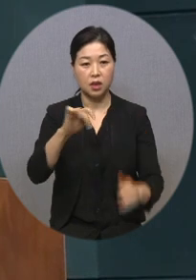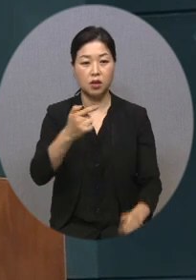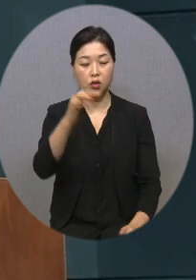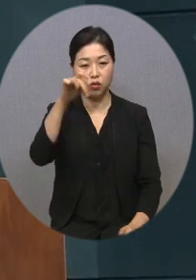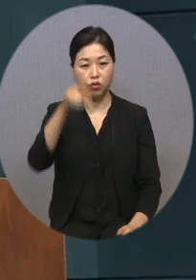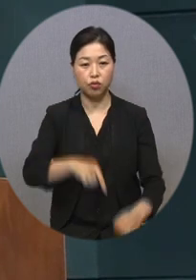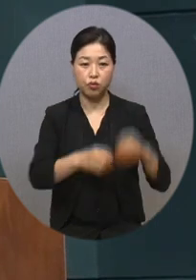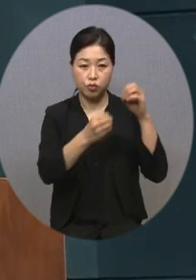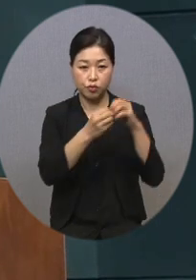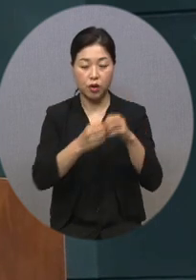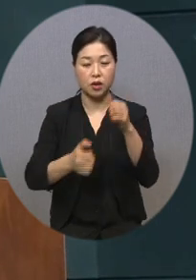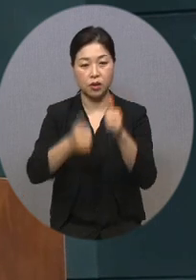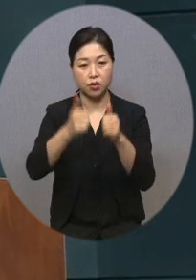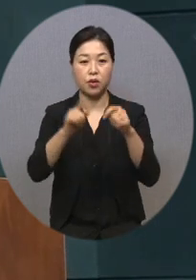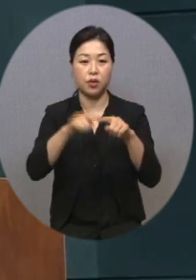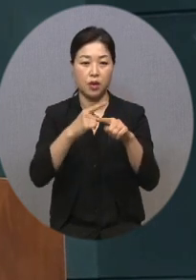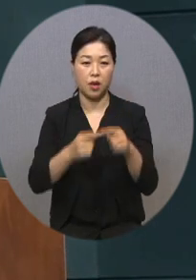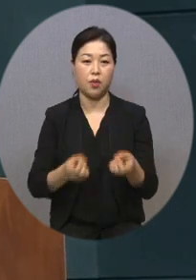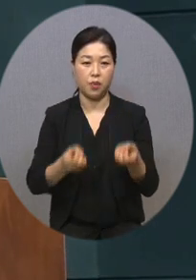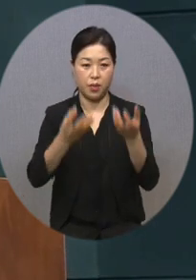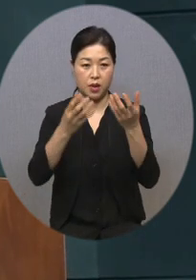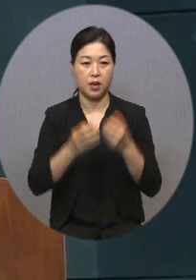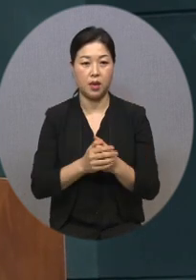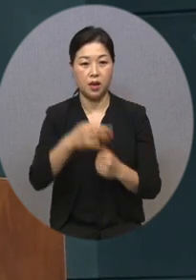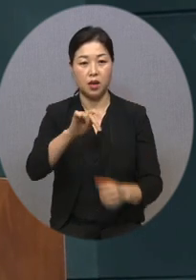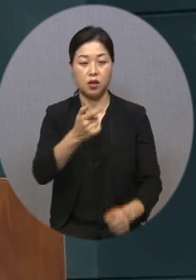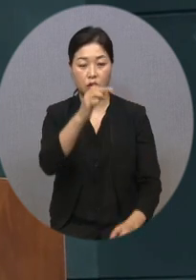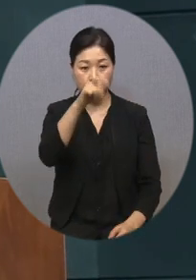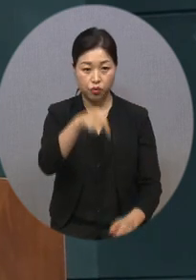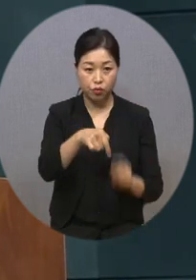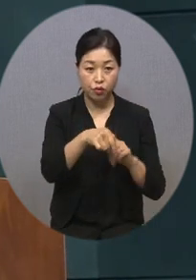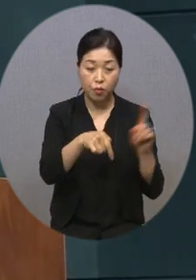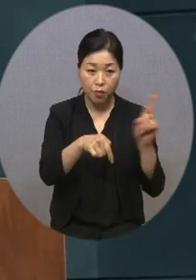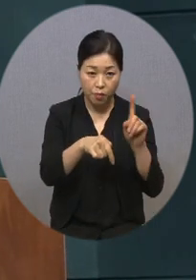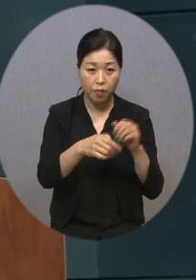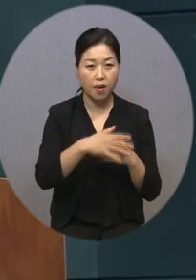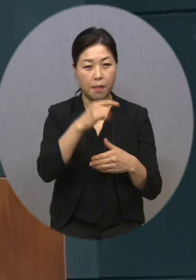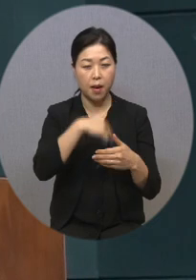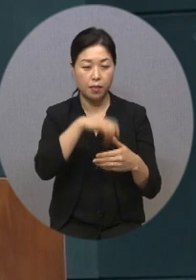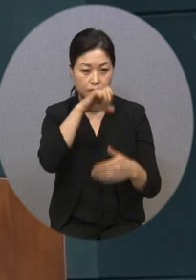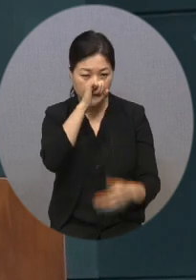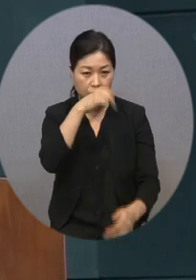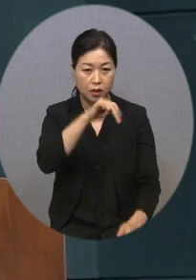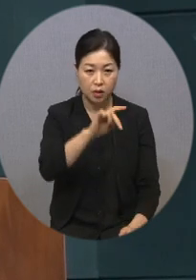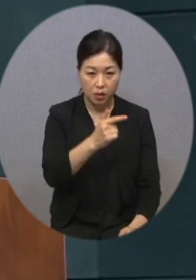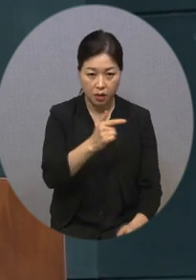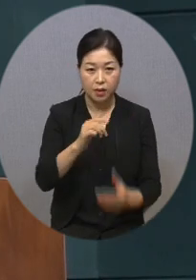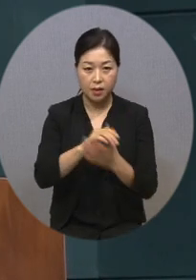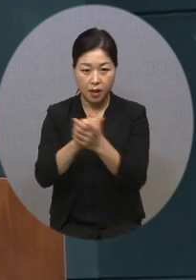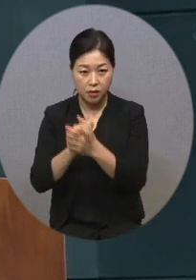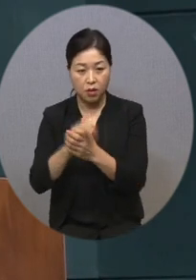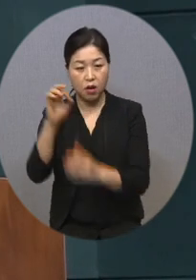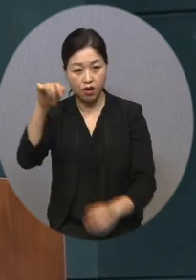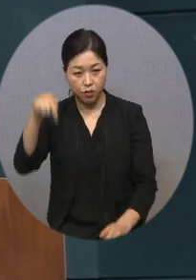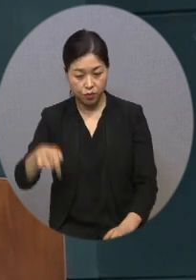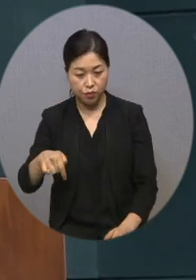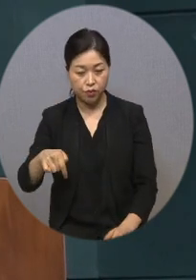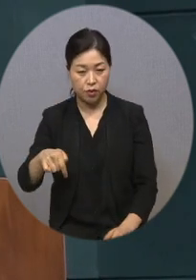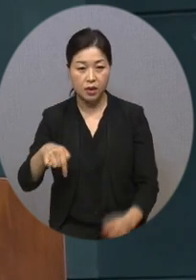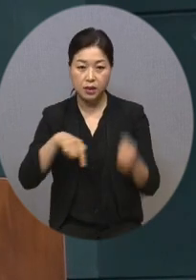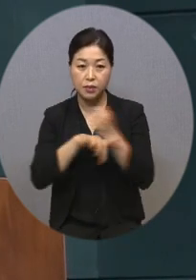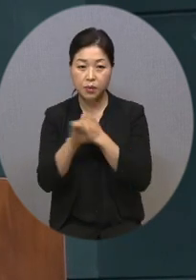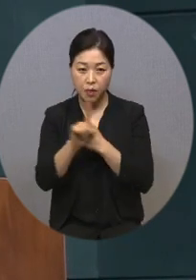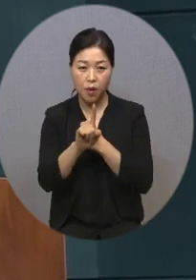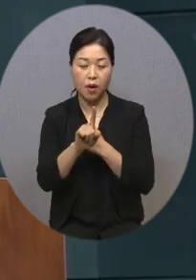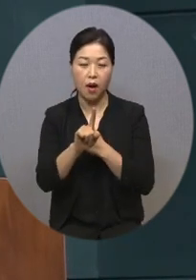국악 경연대회입니다. 선우란 착할 선자와 다정할 우, 즉 착한 친구라는